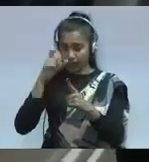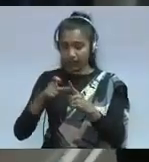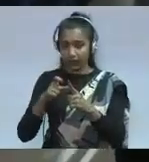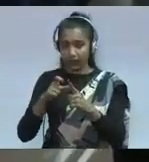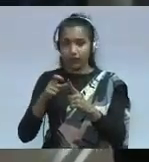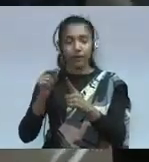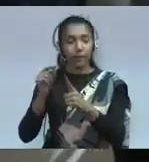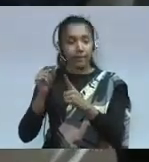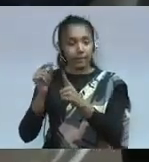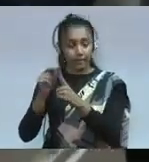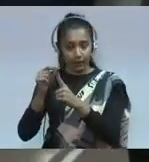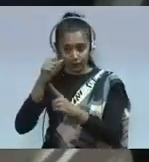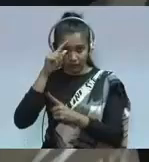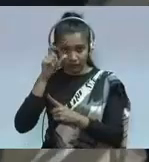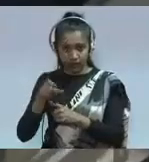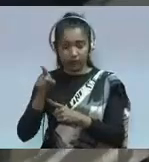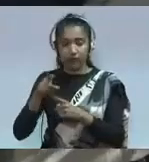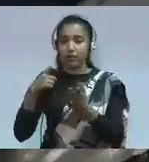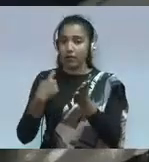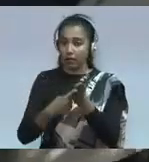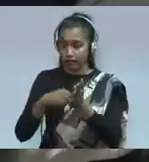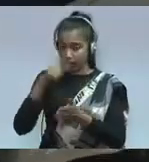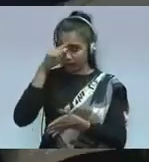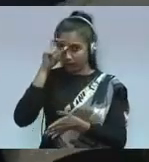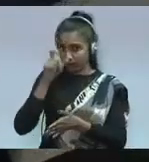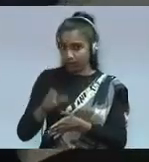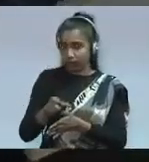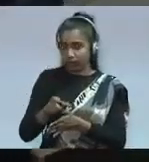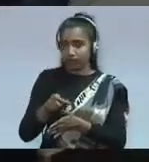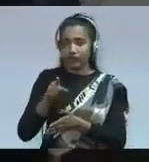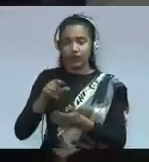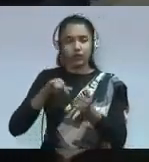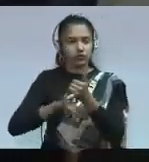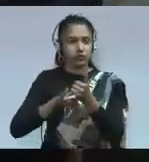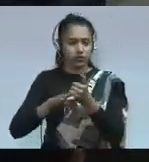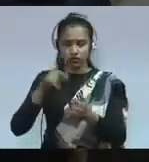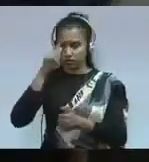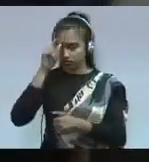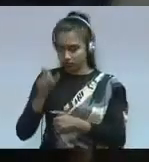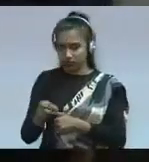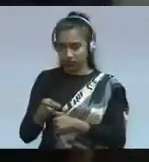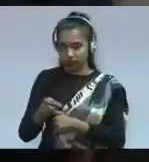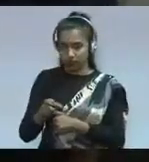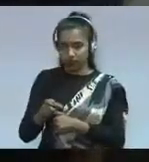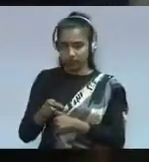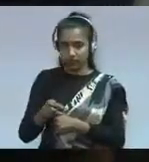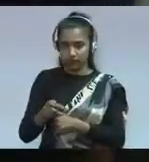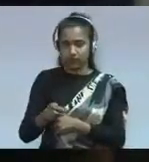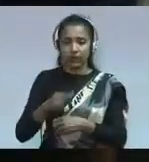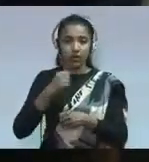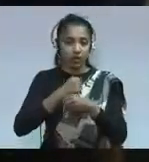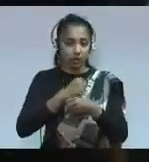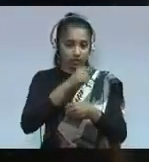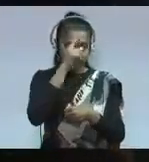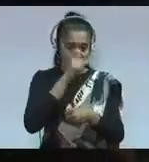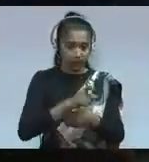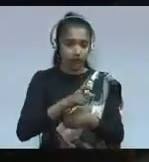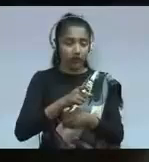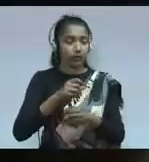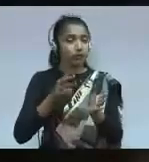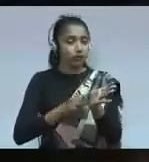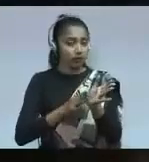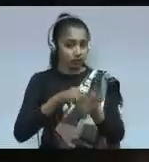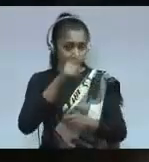අබේකෝන්, ප්‍රවීන්ද්‍ර මදරසිංහ, සුරංග රාජපක්ෂ, ගාමිනී ශාන්ත, මදුරී